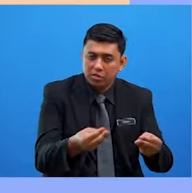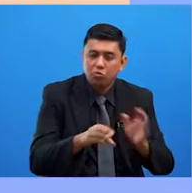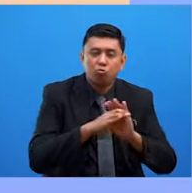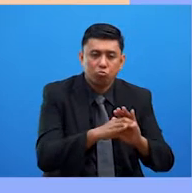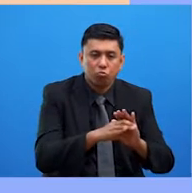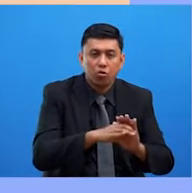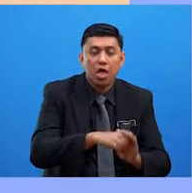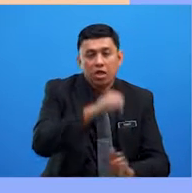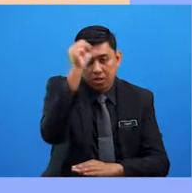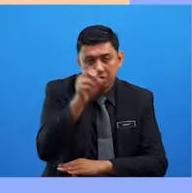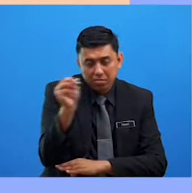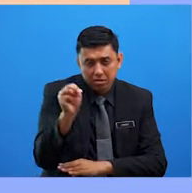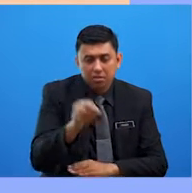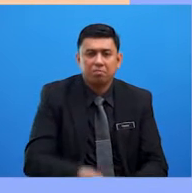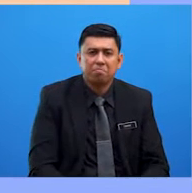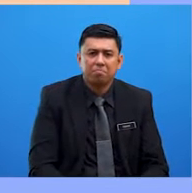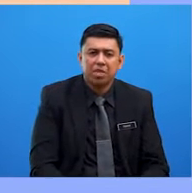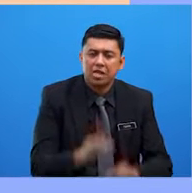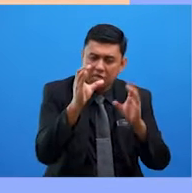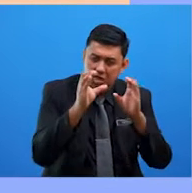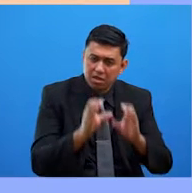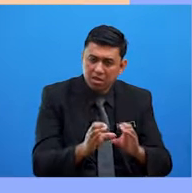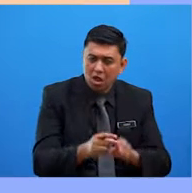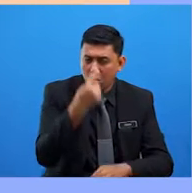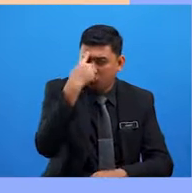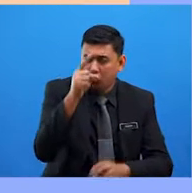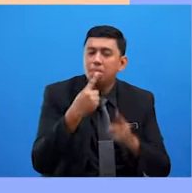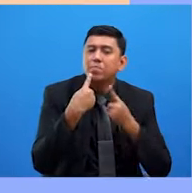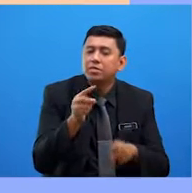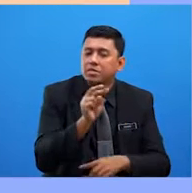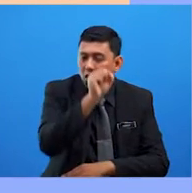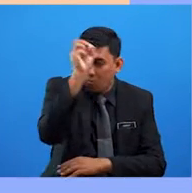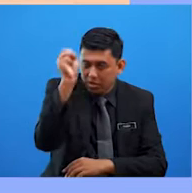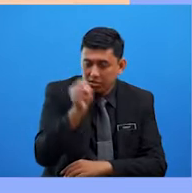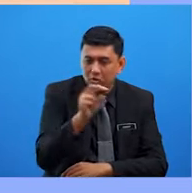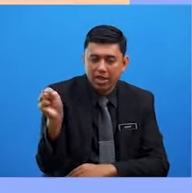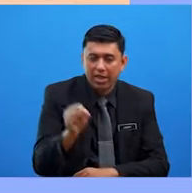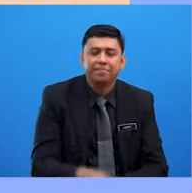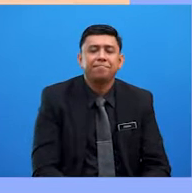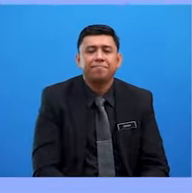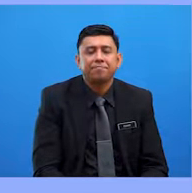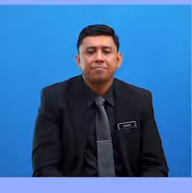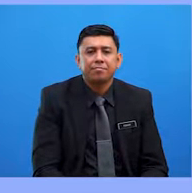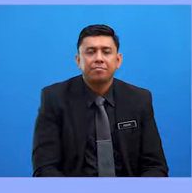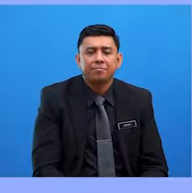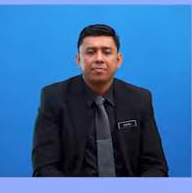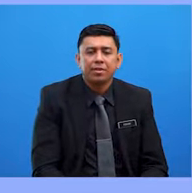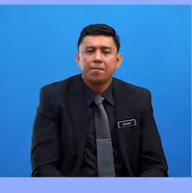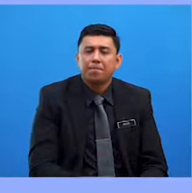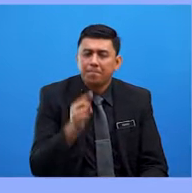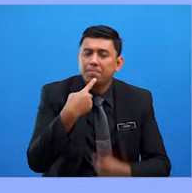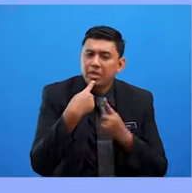contoh soalan dan sedikit tips seperti biasa untuk menjawab soalan esei kepada pelajar semua.